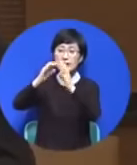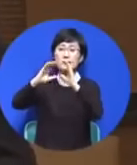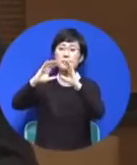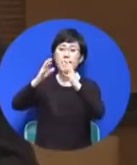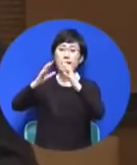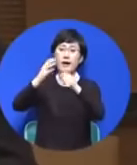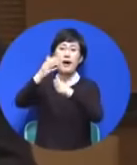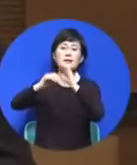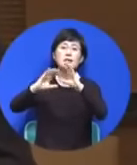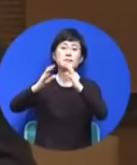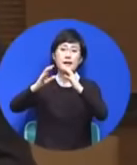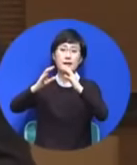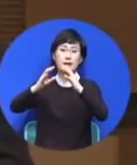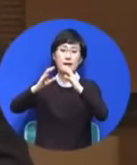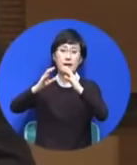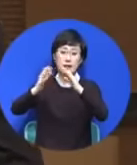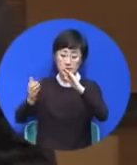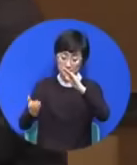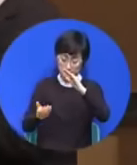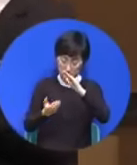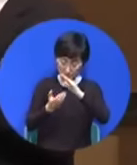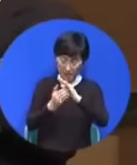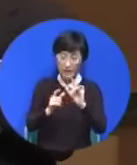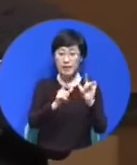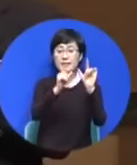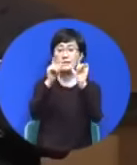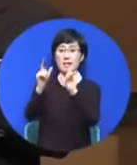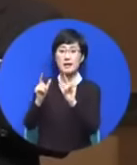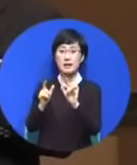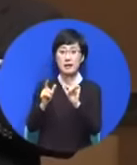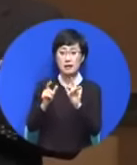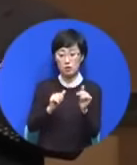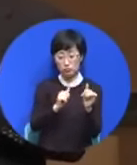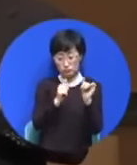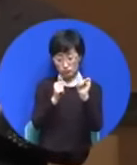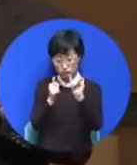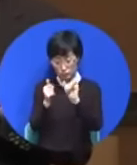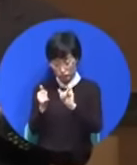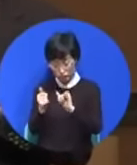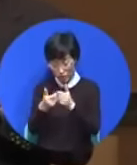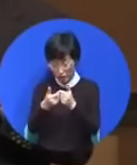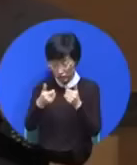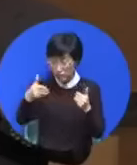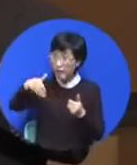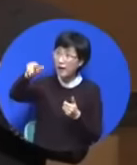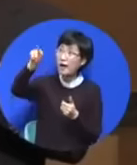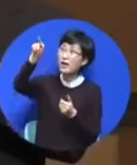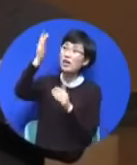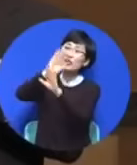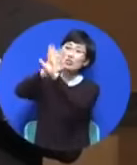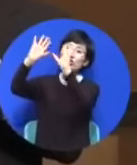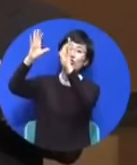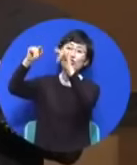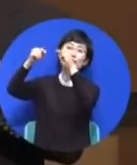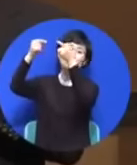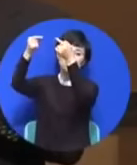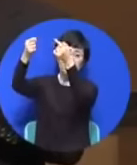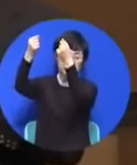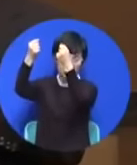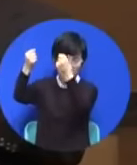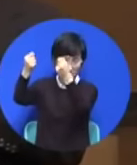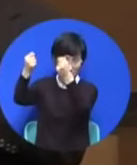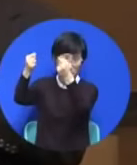이루고이을 떠나서는 보에 되는 실